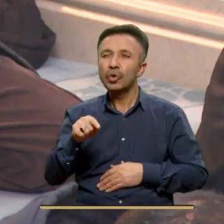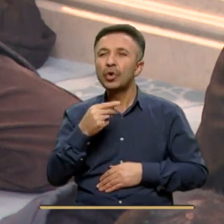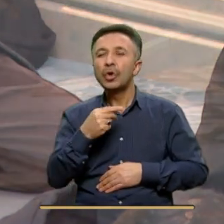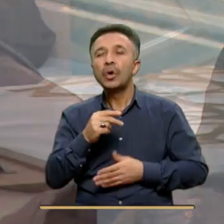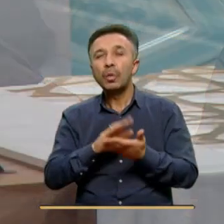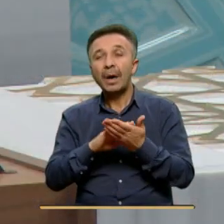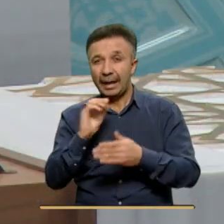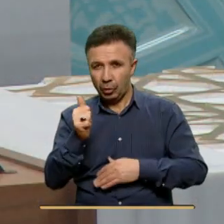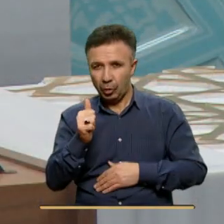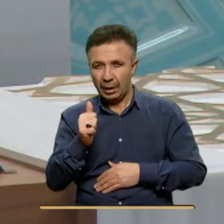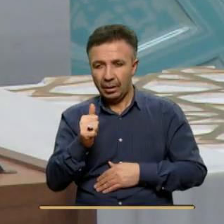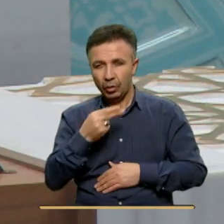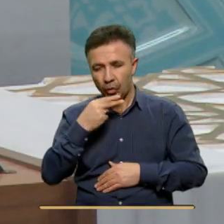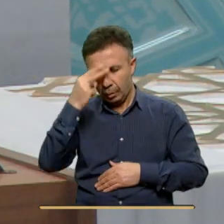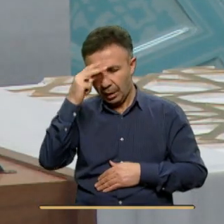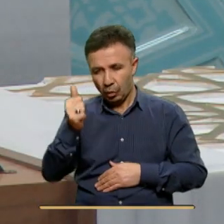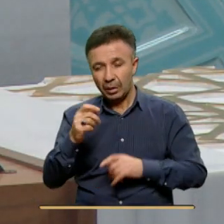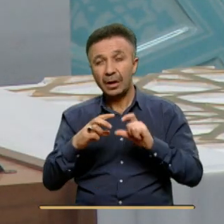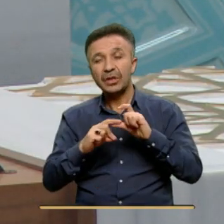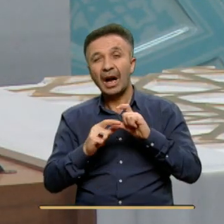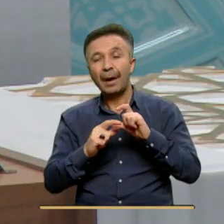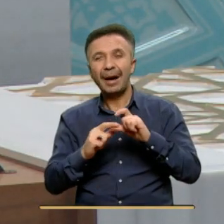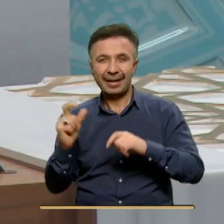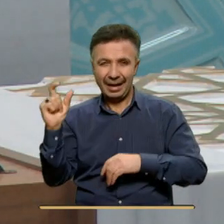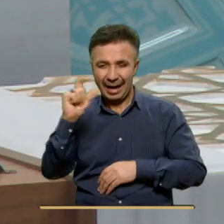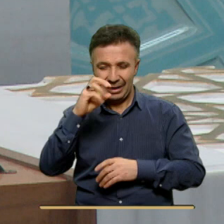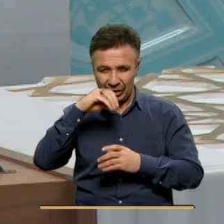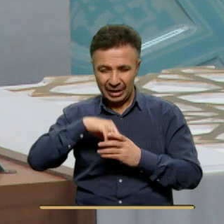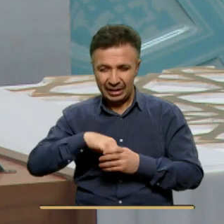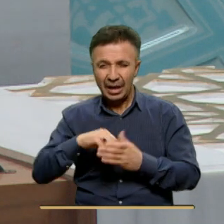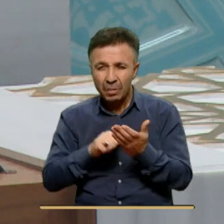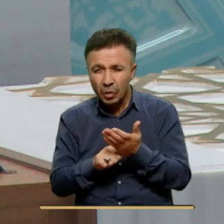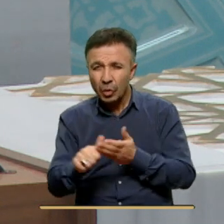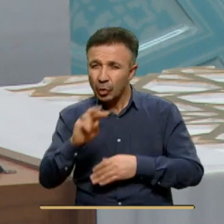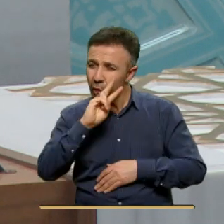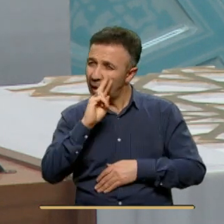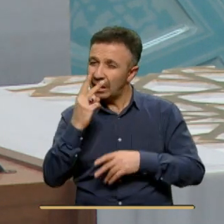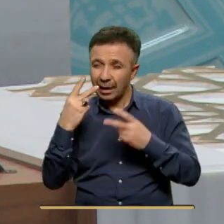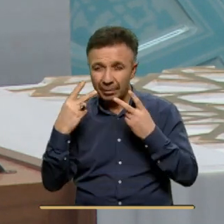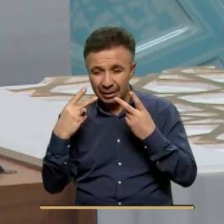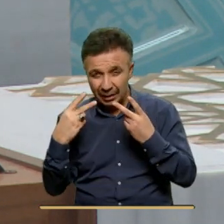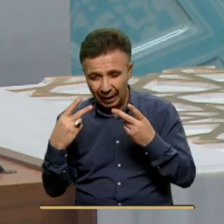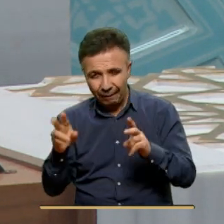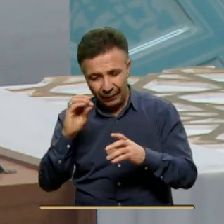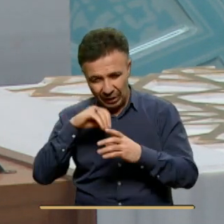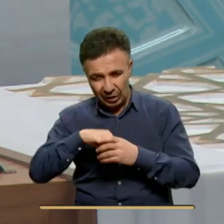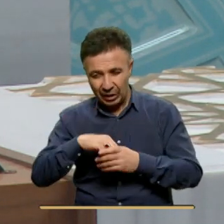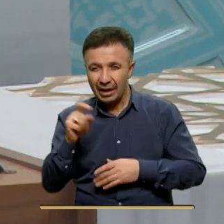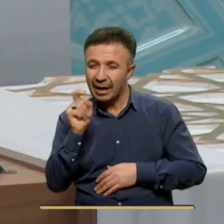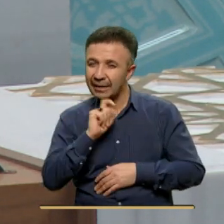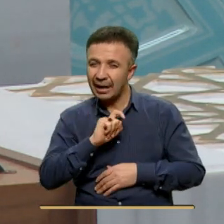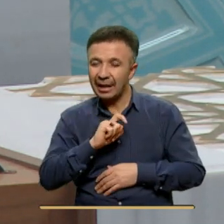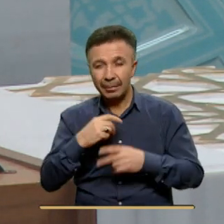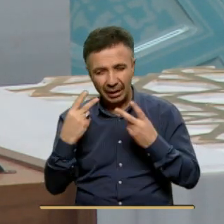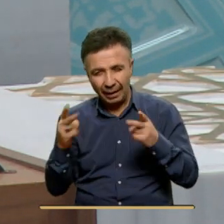günde, şu mübarek Şaban ayında bütün günahlarımız için hatalarımız için, yanlışlarımız